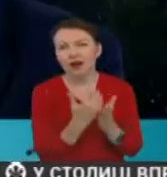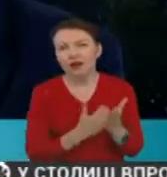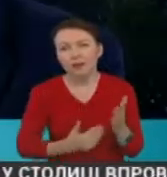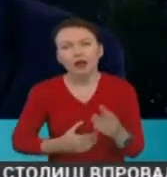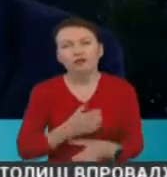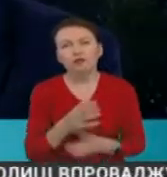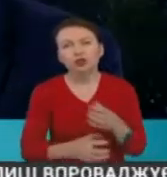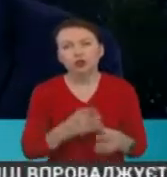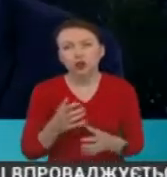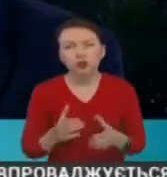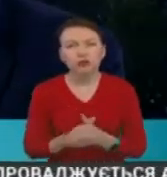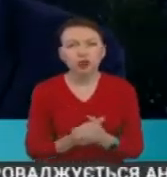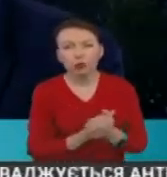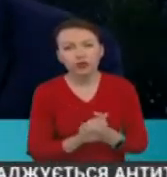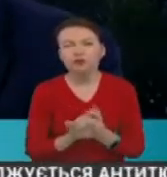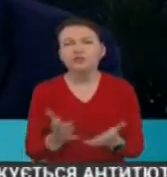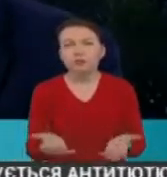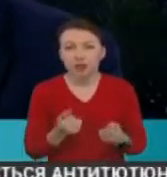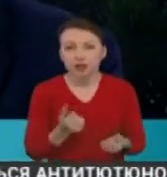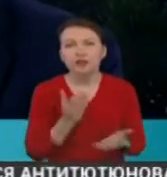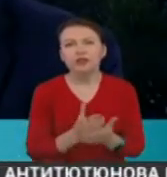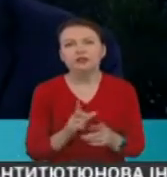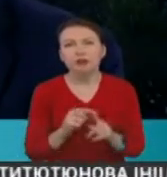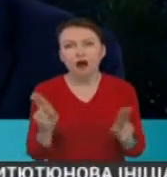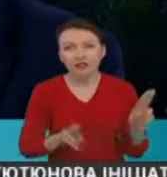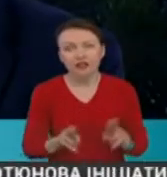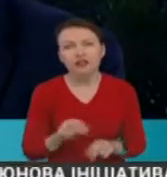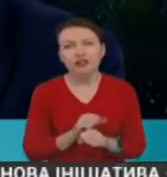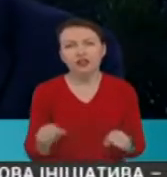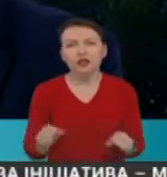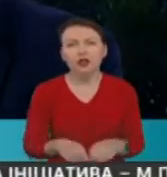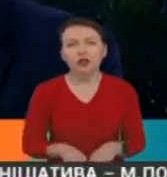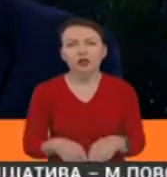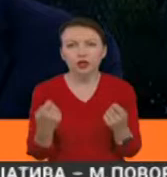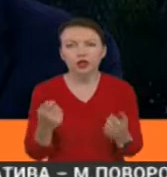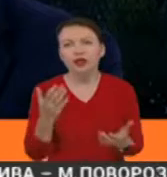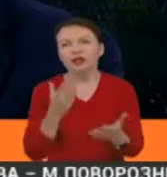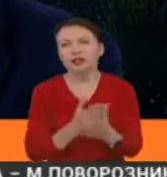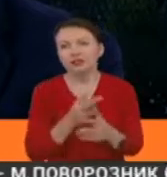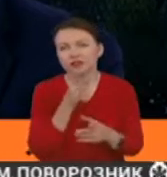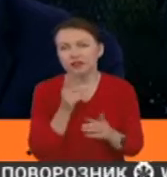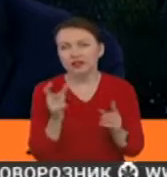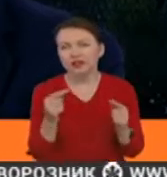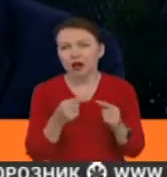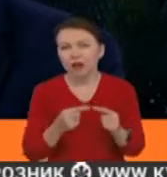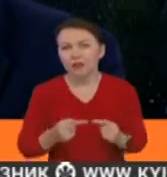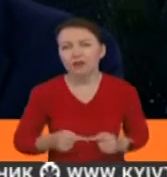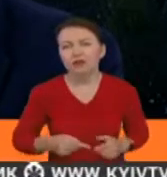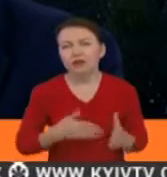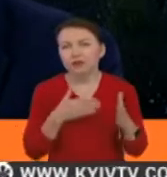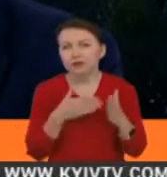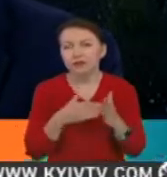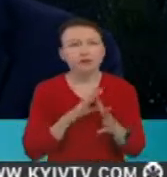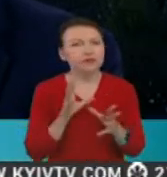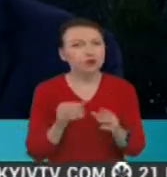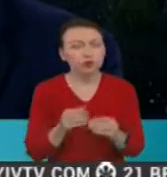международном сообществе принят. Есть правила, которые нельзя нарушать, есть там регламент, который мы все время придерживаемся.